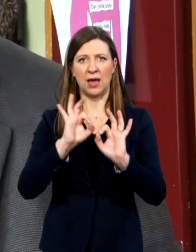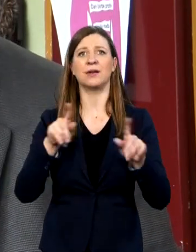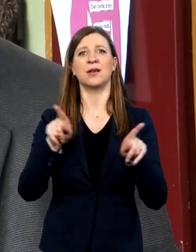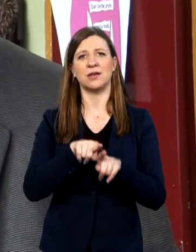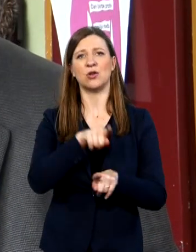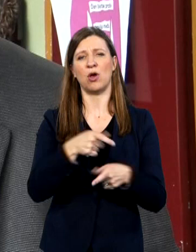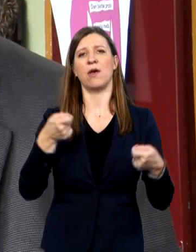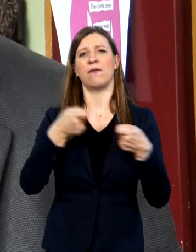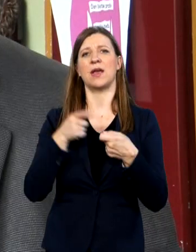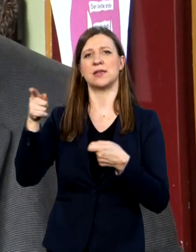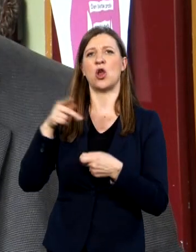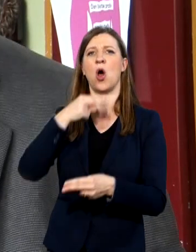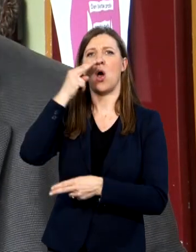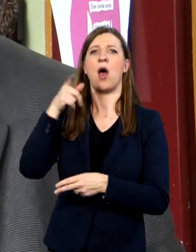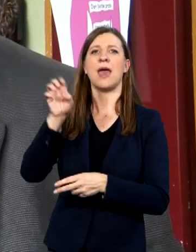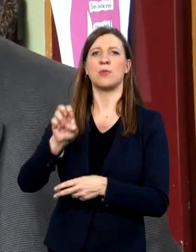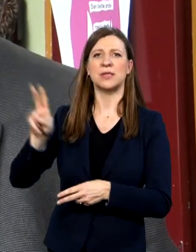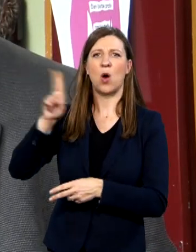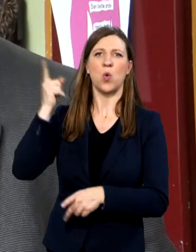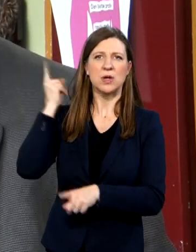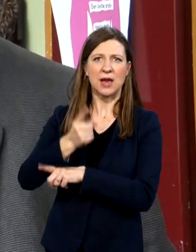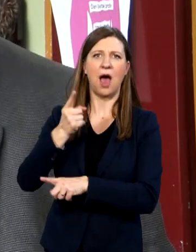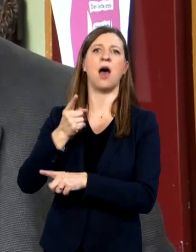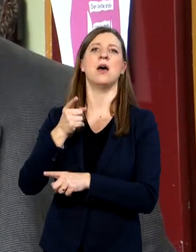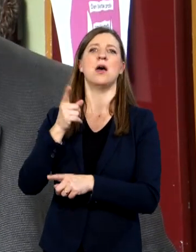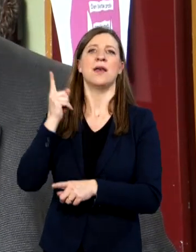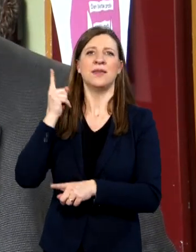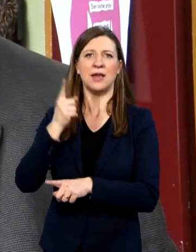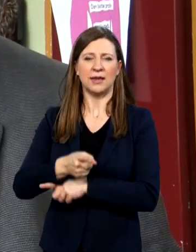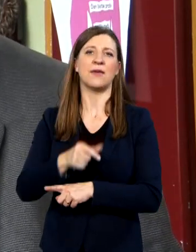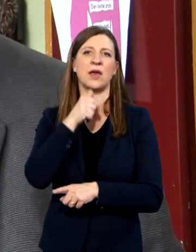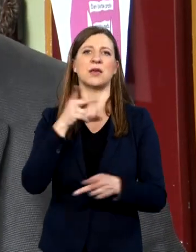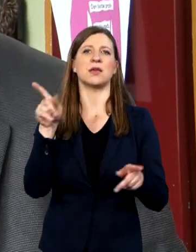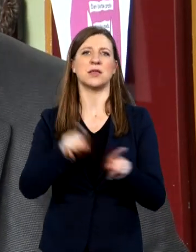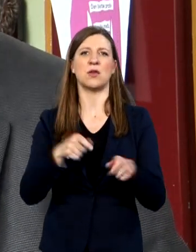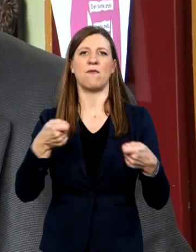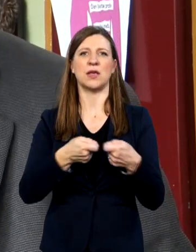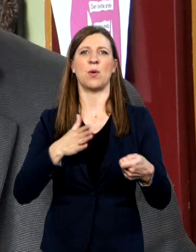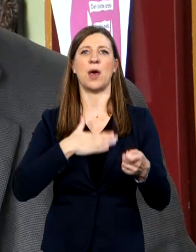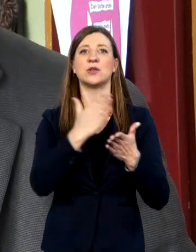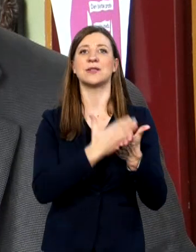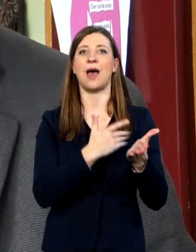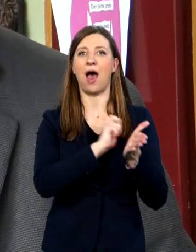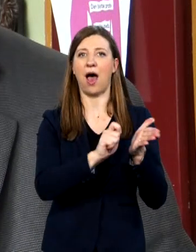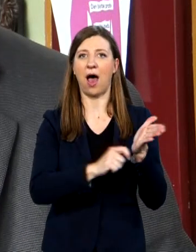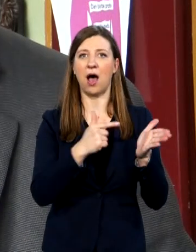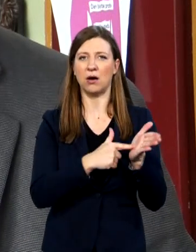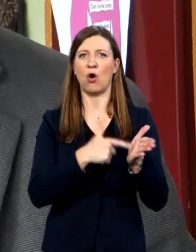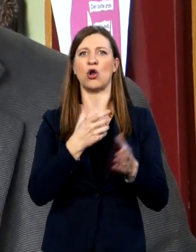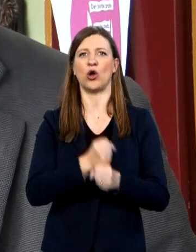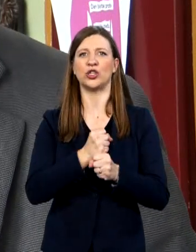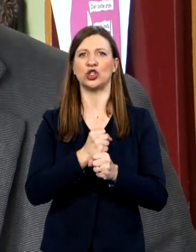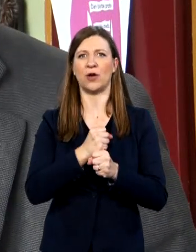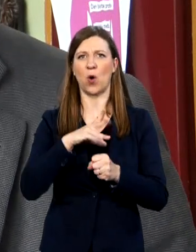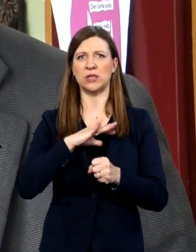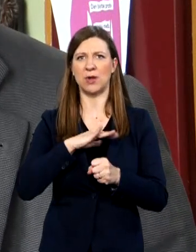isto tako za smjernice Europske unije o gospodarenju otpadom, kao i na Zakon o održivom gospodarenju otpada, i u skladu s